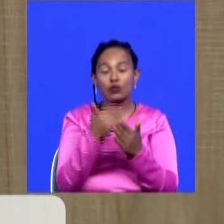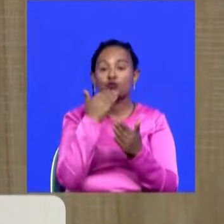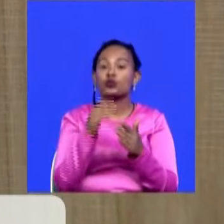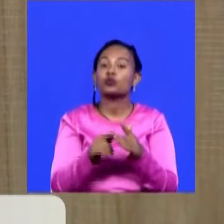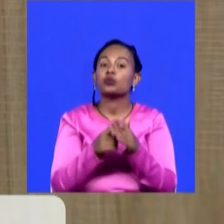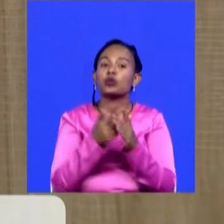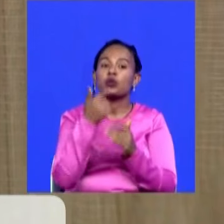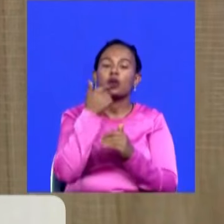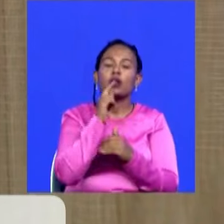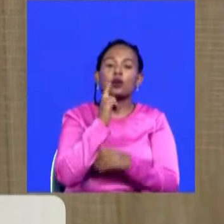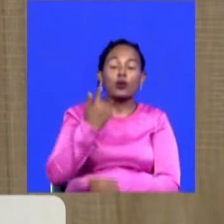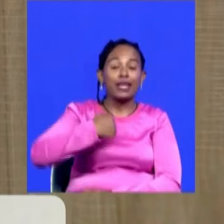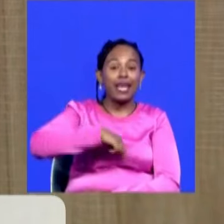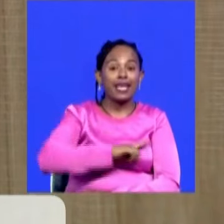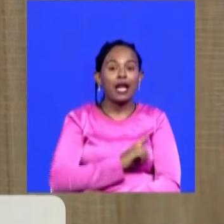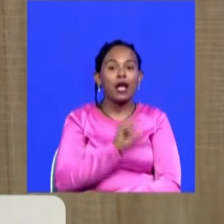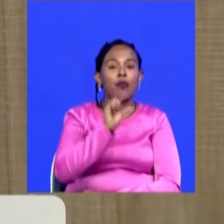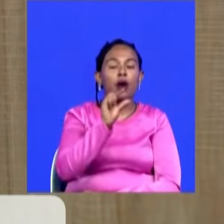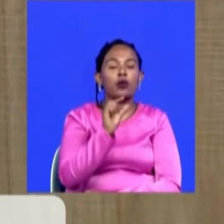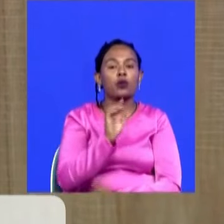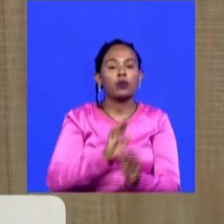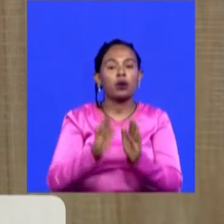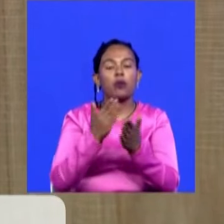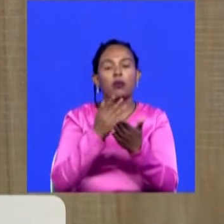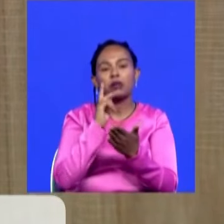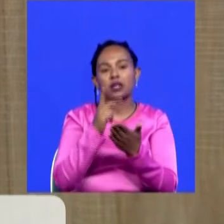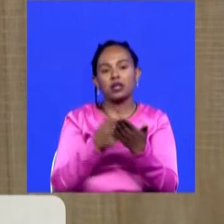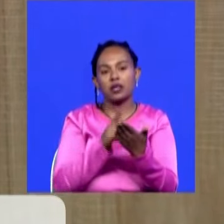ይላሉ። የእኛ የማክሮ ግምገማ የሚያሳየው ግን እንደዚህ አይደለም።